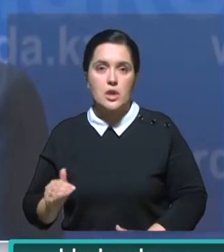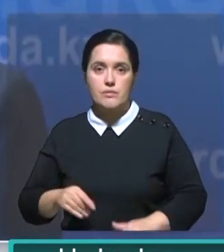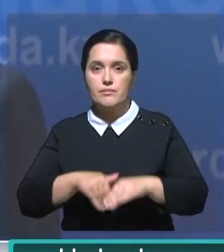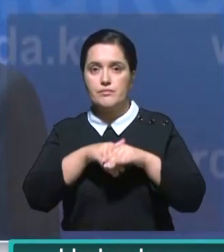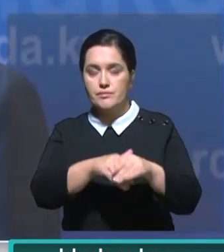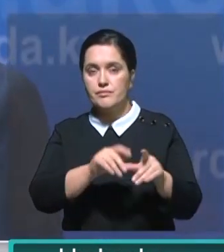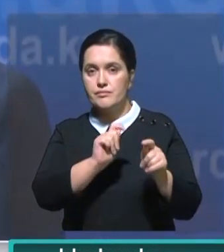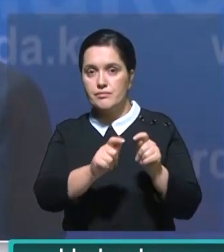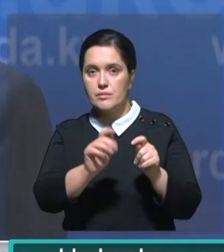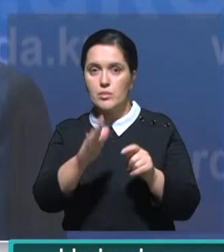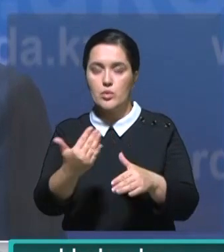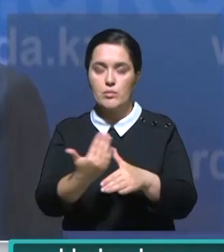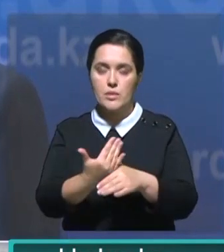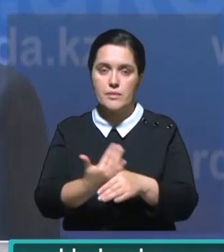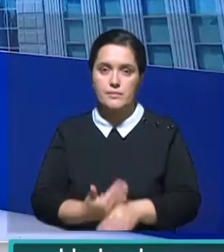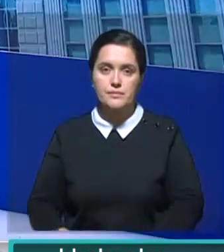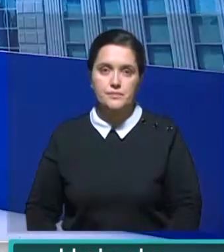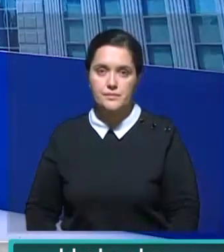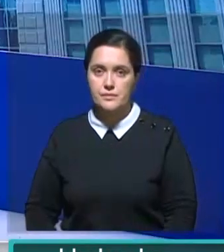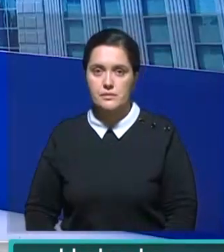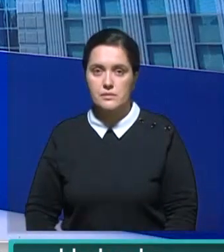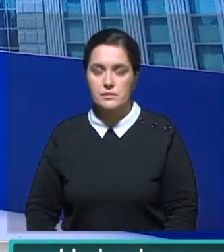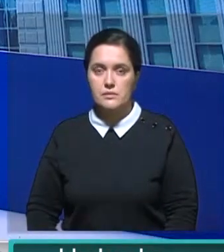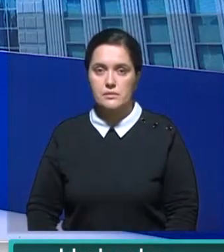рамках государственно-частного партнерства.